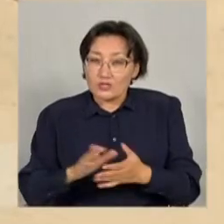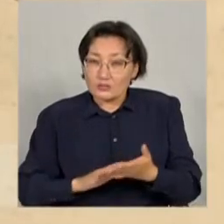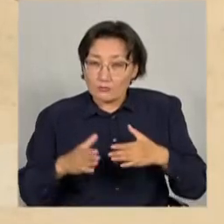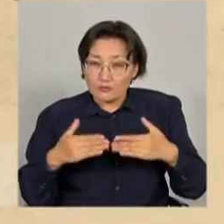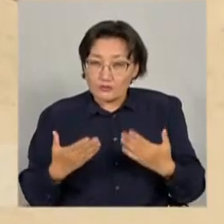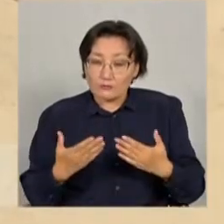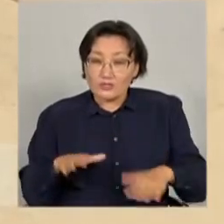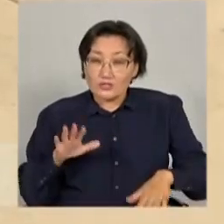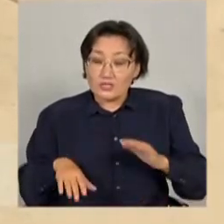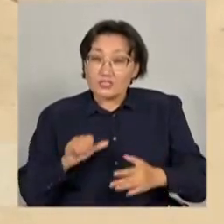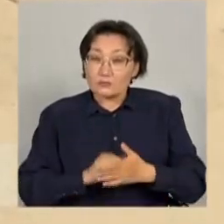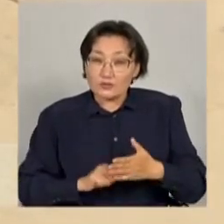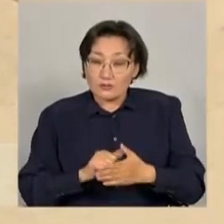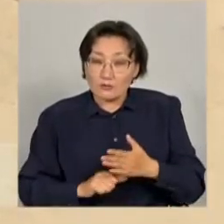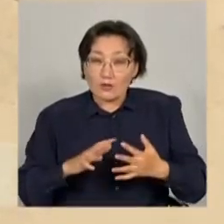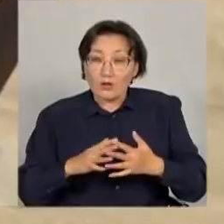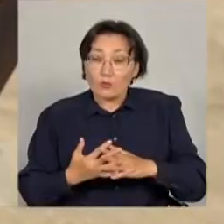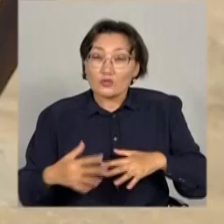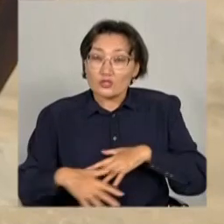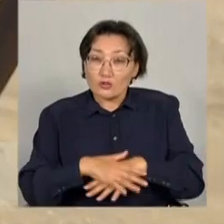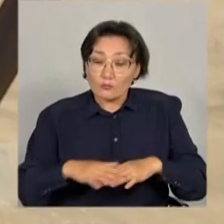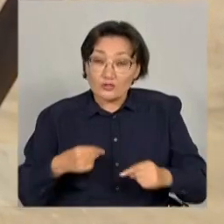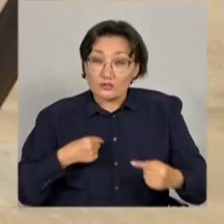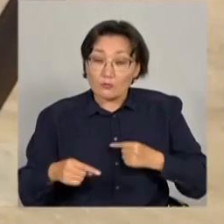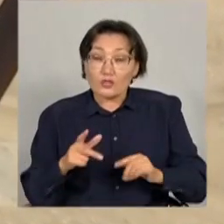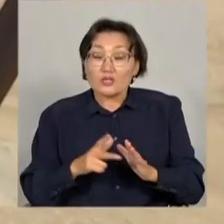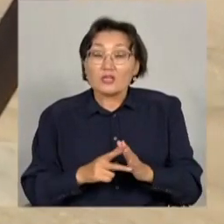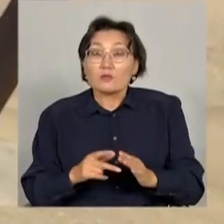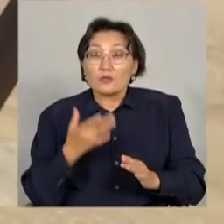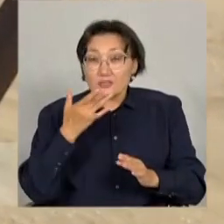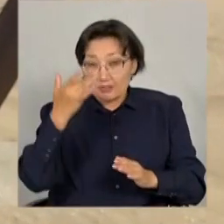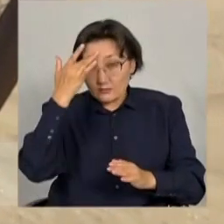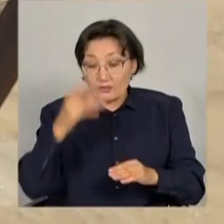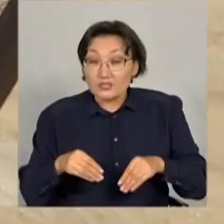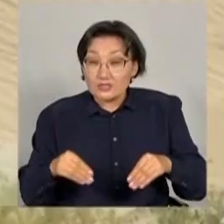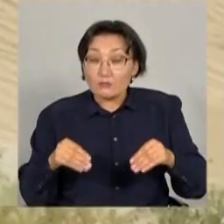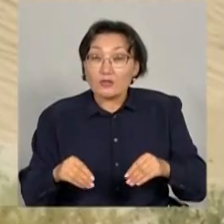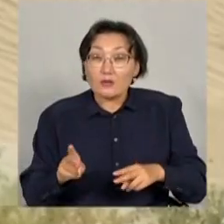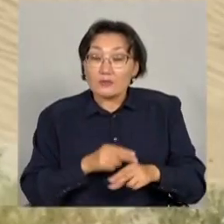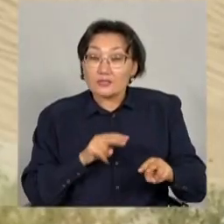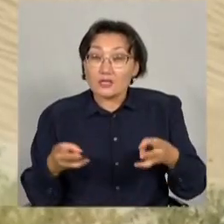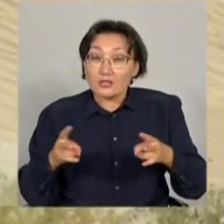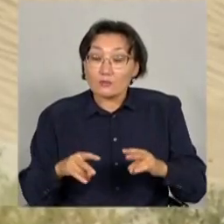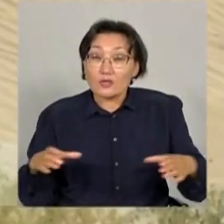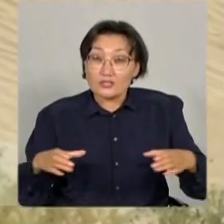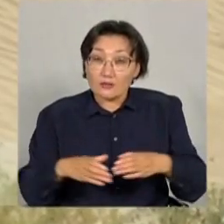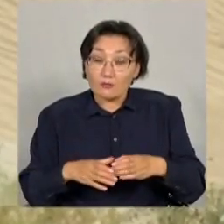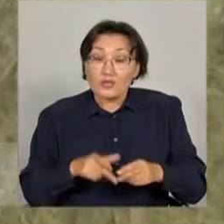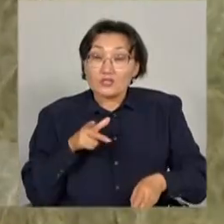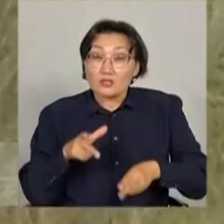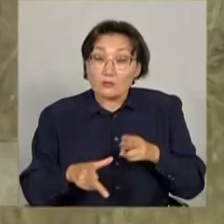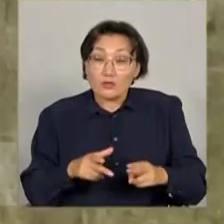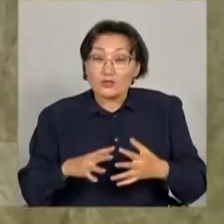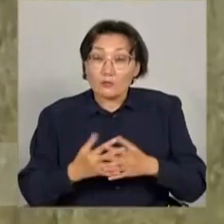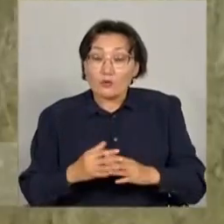Енді салғырттық салдарын ауылдықтар тартып отыр. Шілдеде сексеуіл егіп оны қараусыз қалдырған мердігерге жұрт наразы. Қазір бәрінен бұрын елді